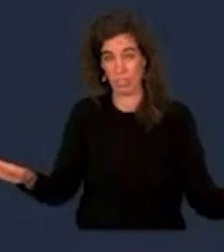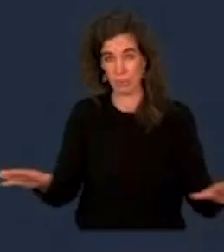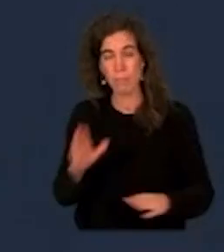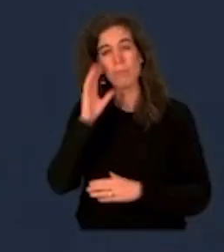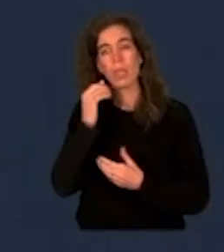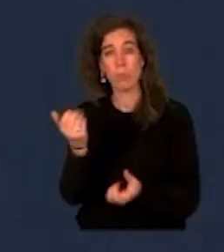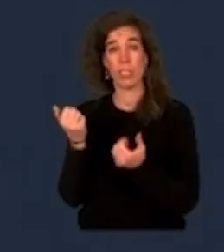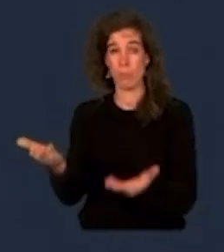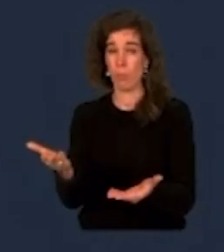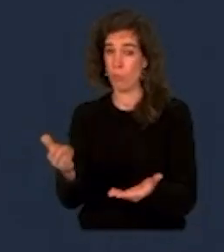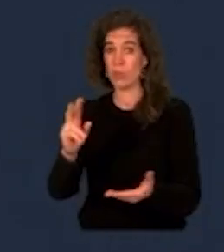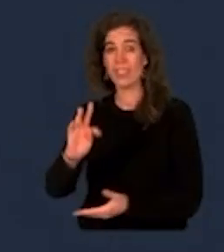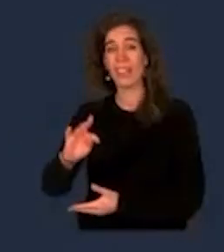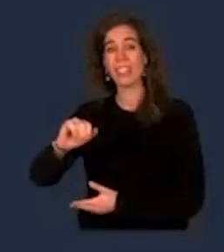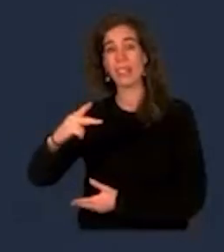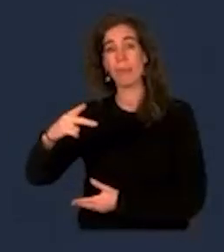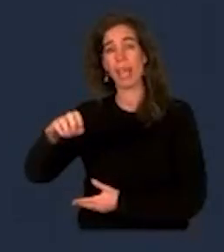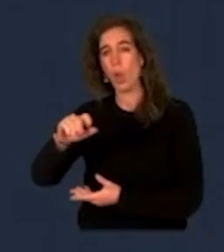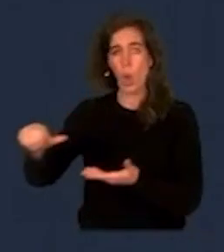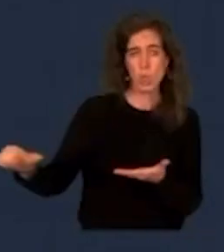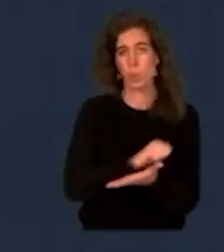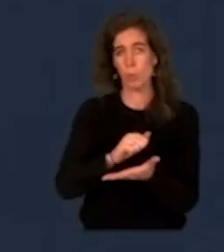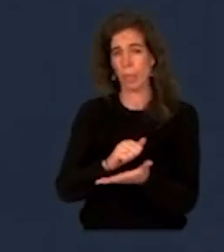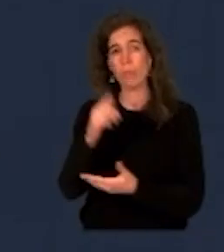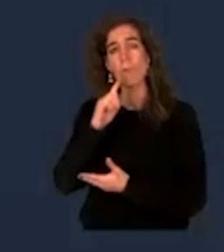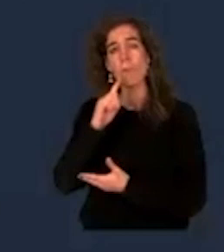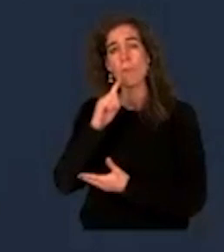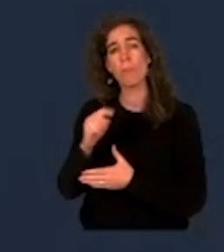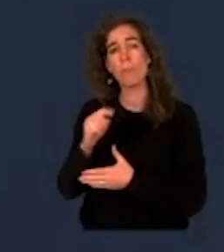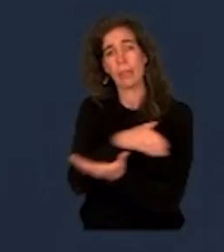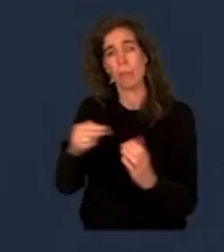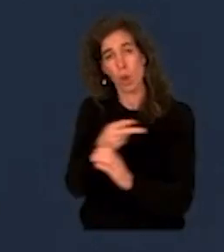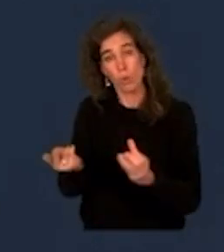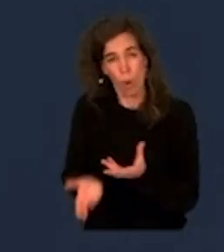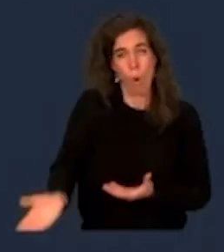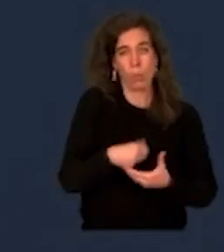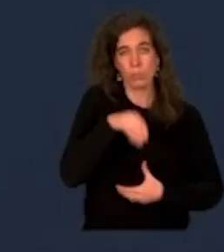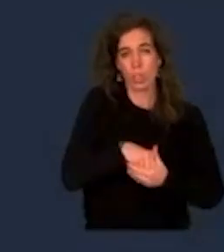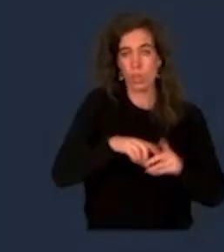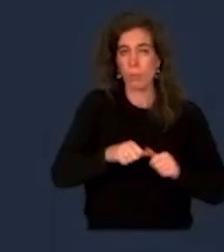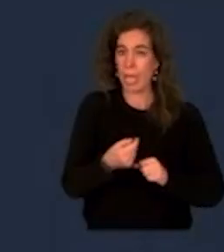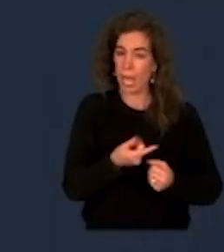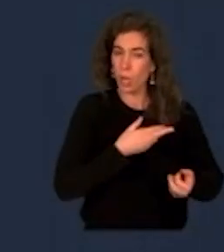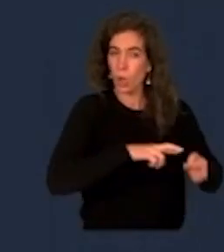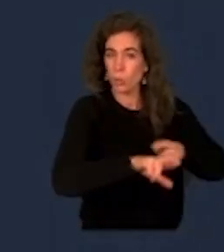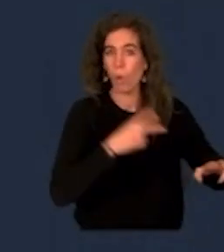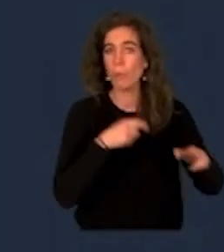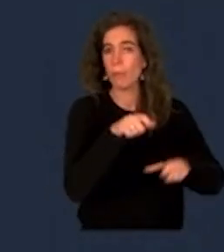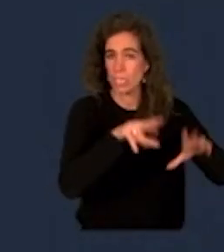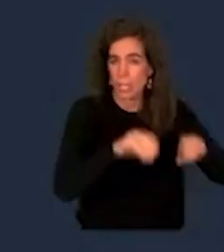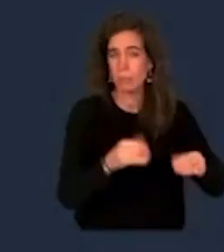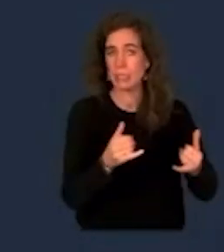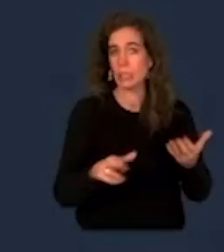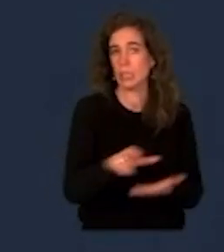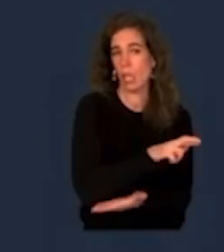pure et simple de la TICPE Grenelle pour un montant de 64 millions d'euros afin de rendre un peu de pouvoir d'achat aux habitants de la région